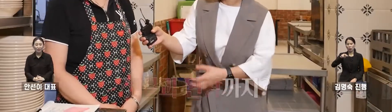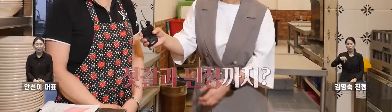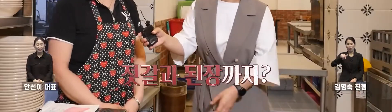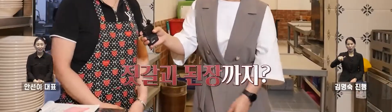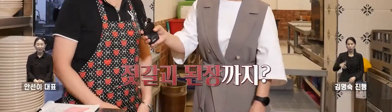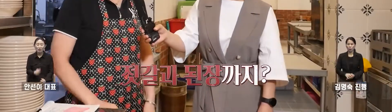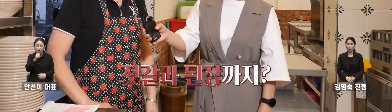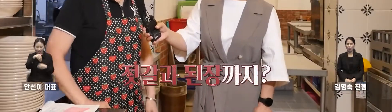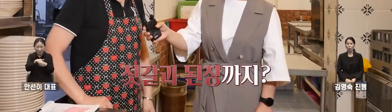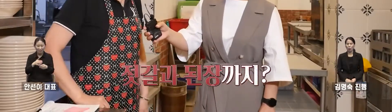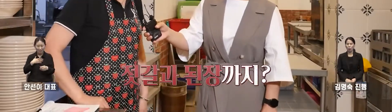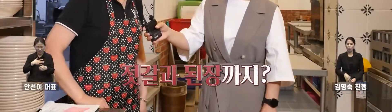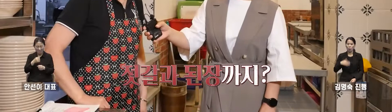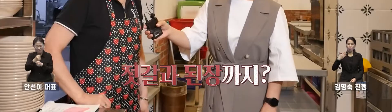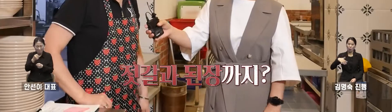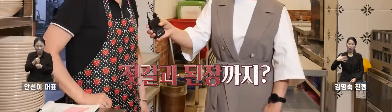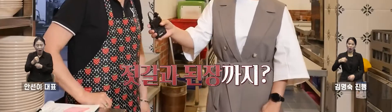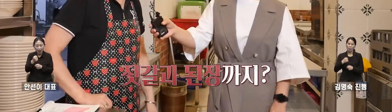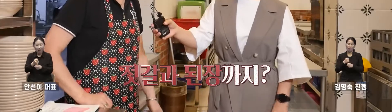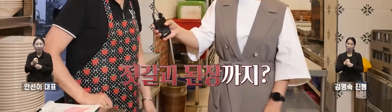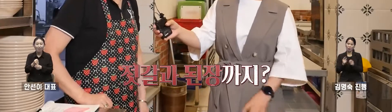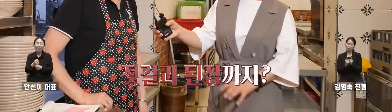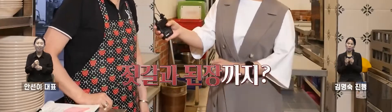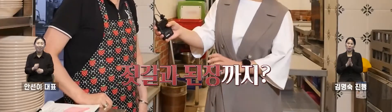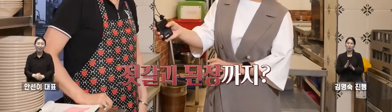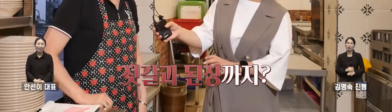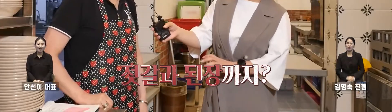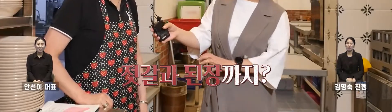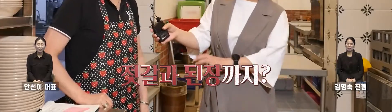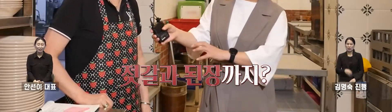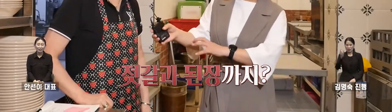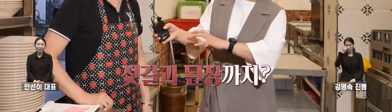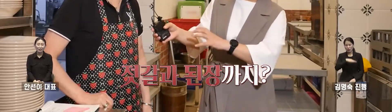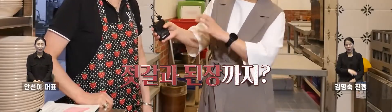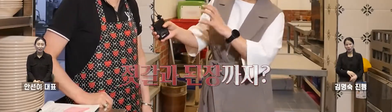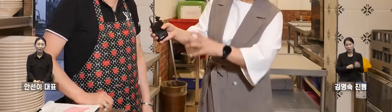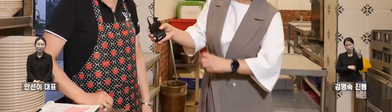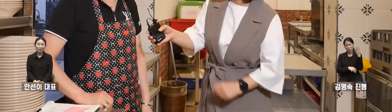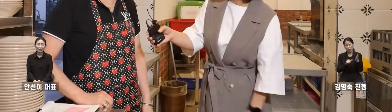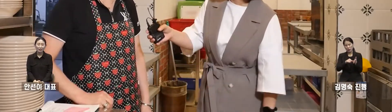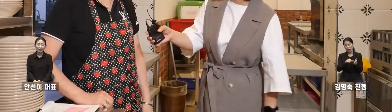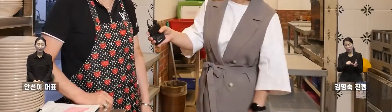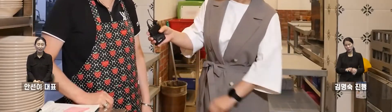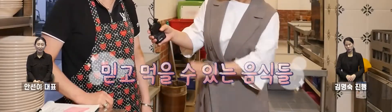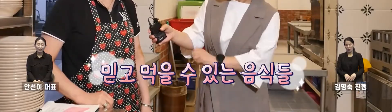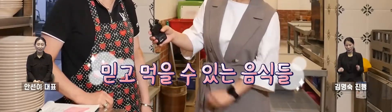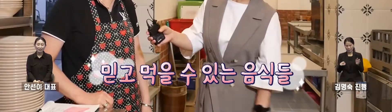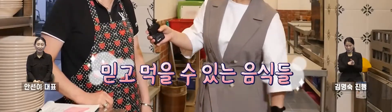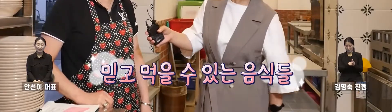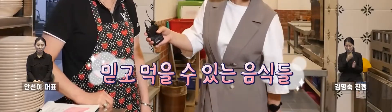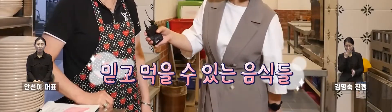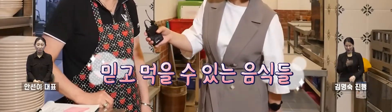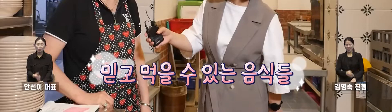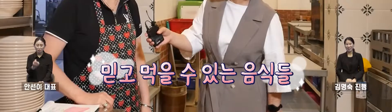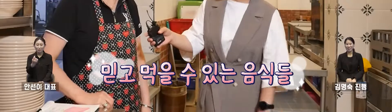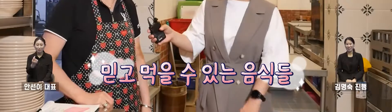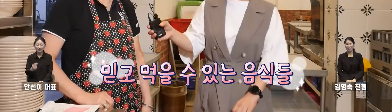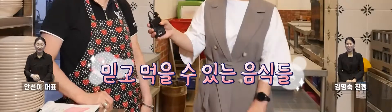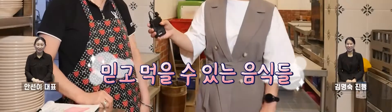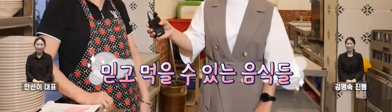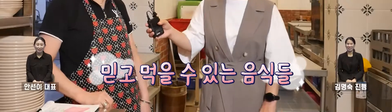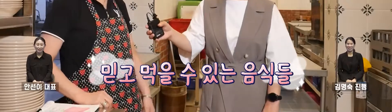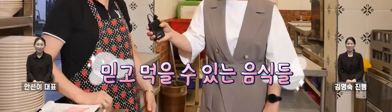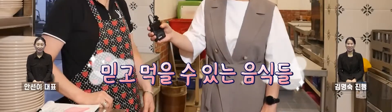네네. 된장도 여기서 담고. 예, 그러면 뭐 그냥 일단 기본 재료는 예, 예, 예. 믿고 먹을 수 있는 거네요.